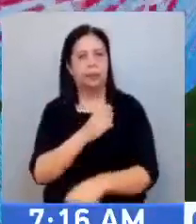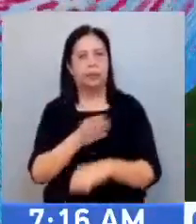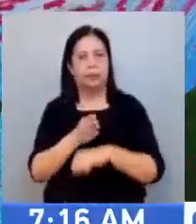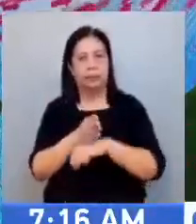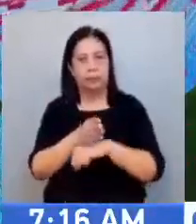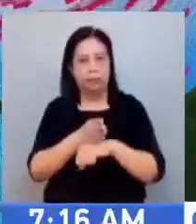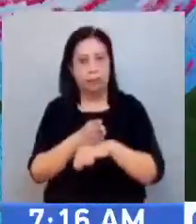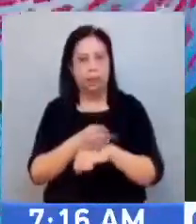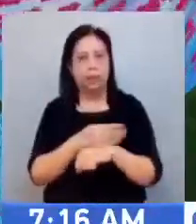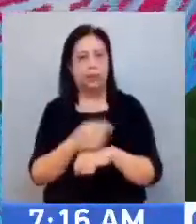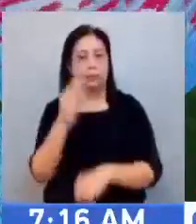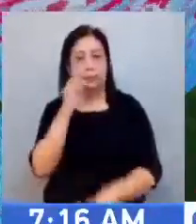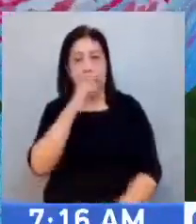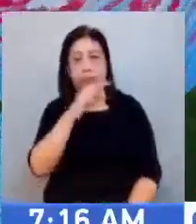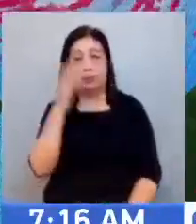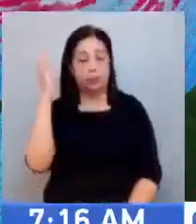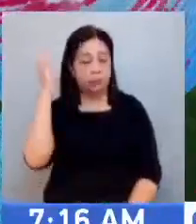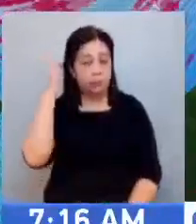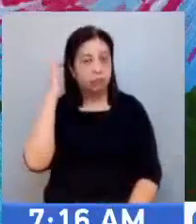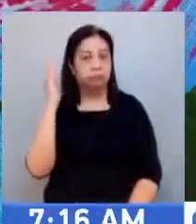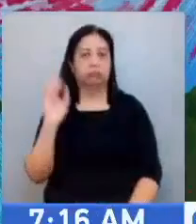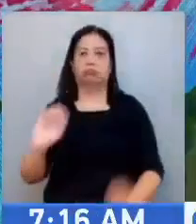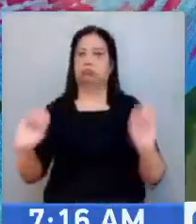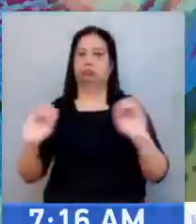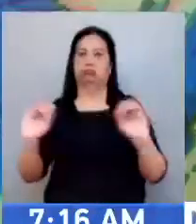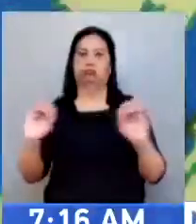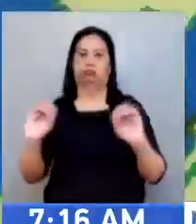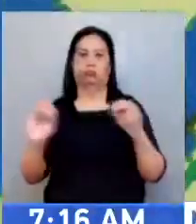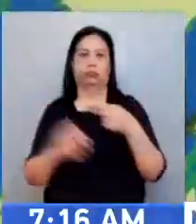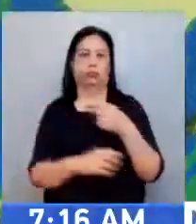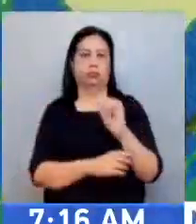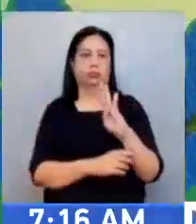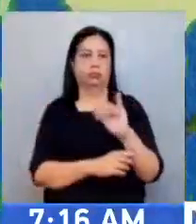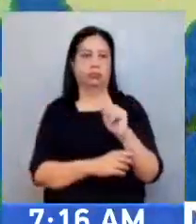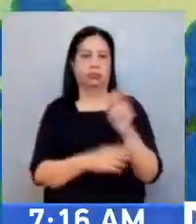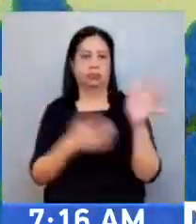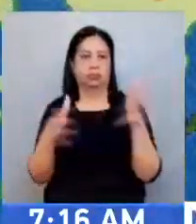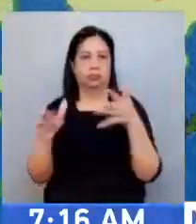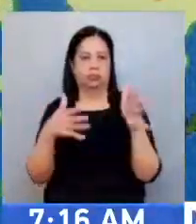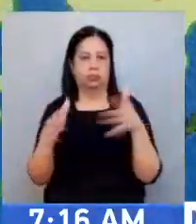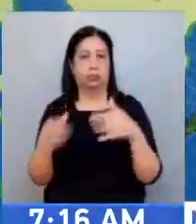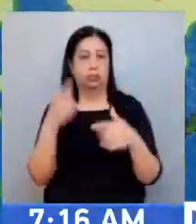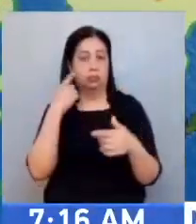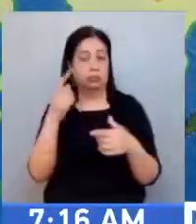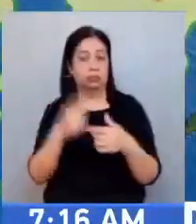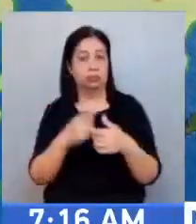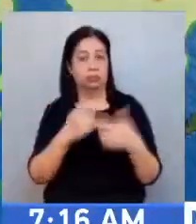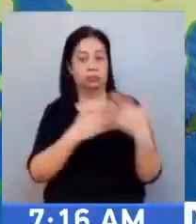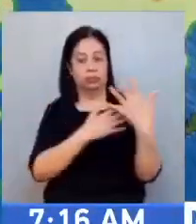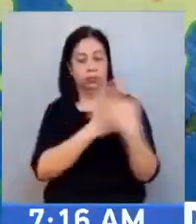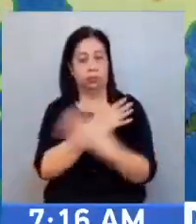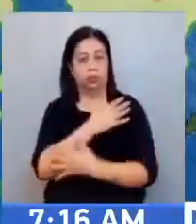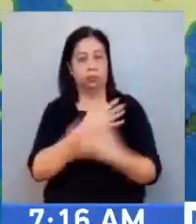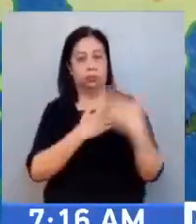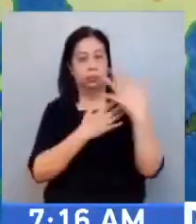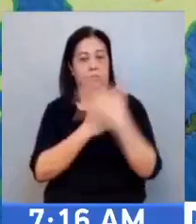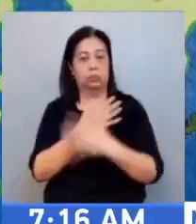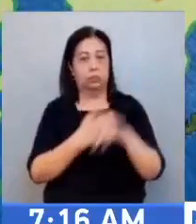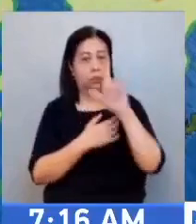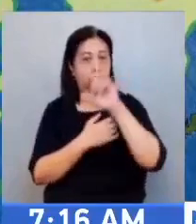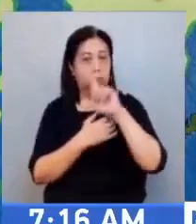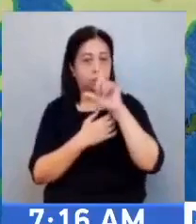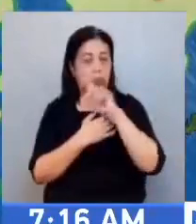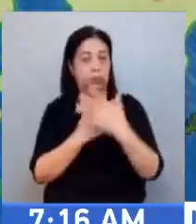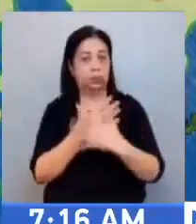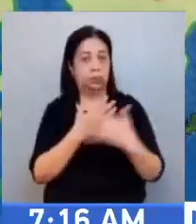at Mindanao, wala ng habagat, mga kapuso. At kung titingnan natin rainfall forecast ng Luzon, sa Metro Weather